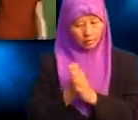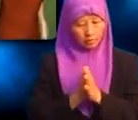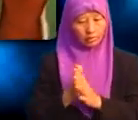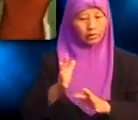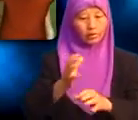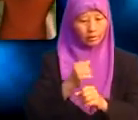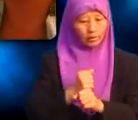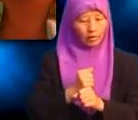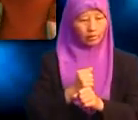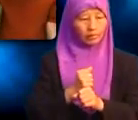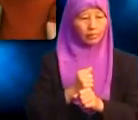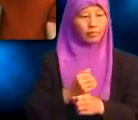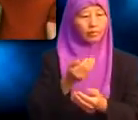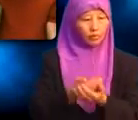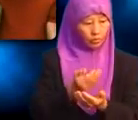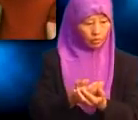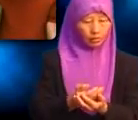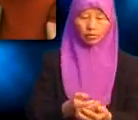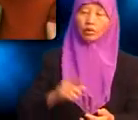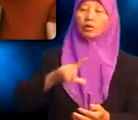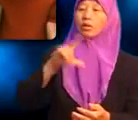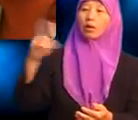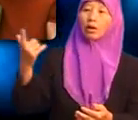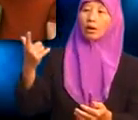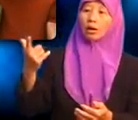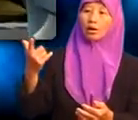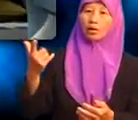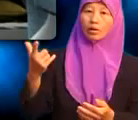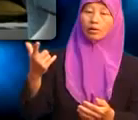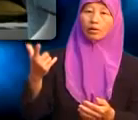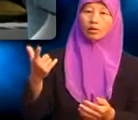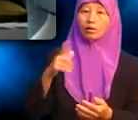hasilnya. Selain bersawah, apa lagi yang abang usahakan?